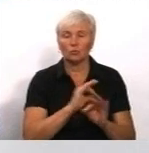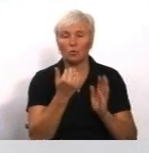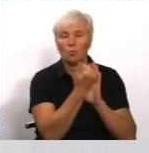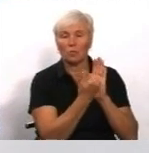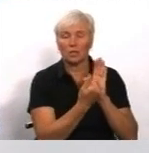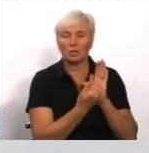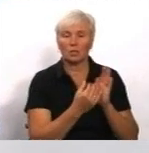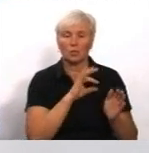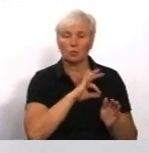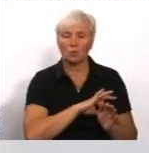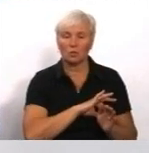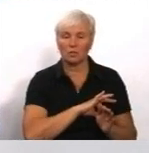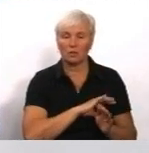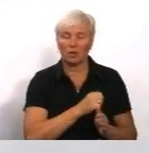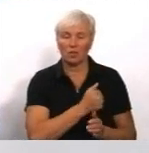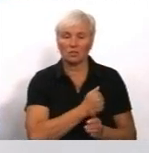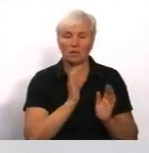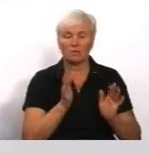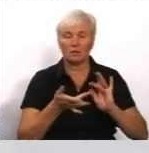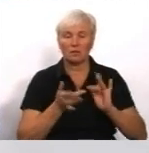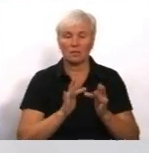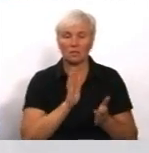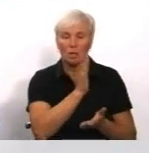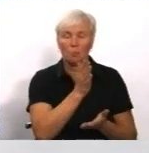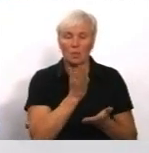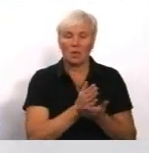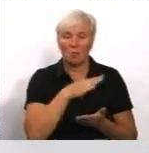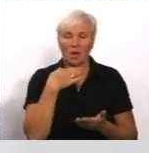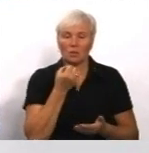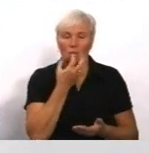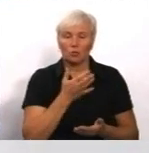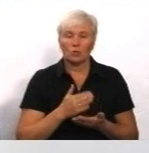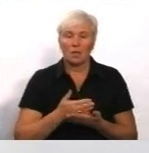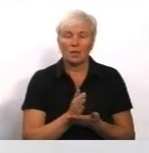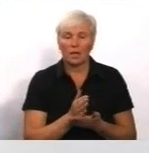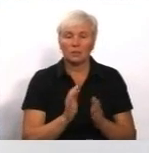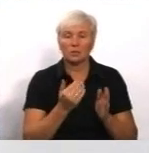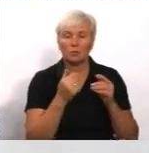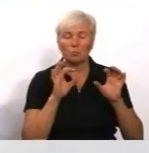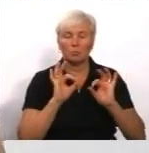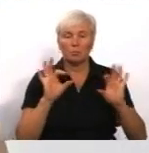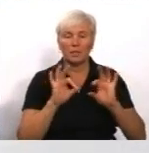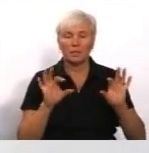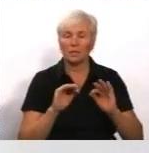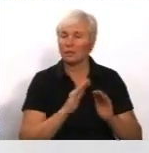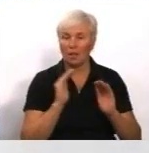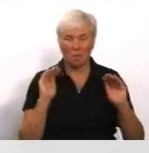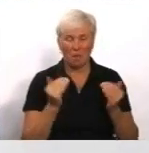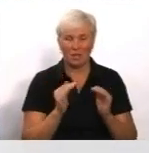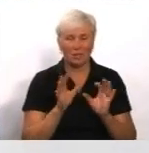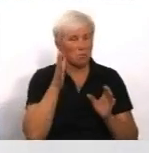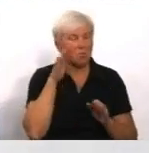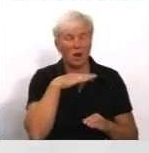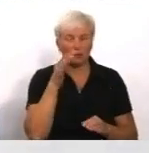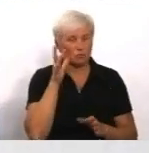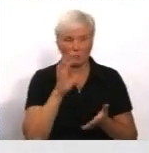«Споживач». На жаль, вона лише на сайті. Там є багато хороших, якісних передач, які невеликого розміру, небагато часу